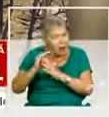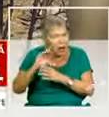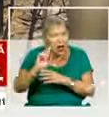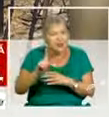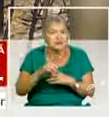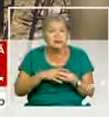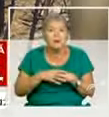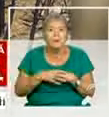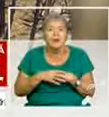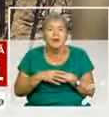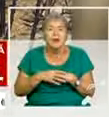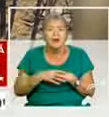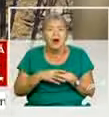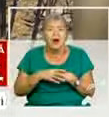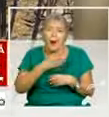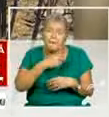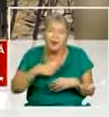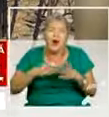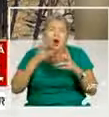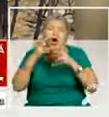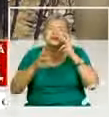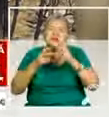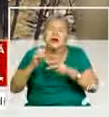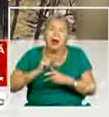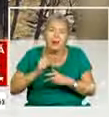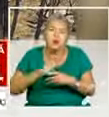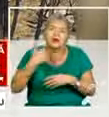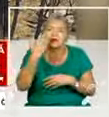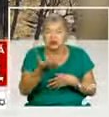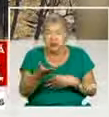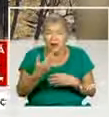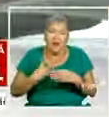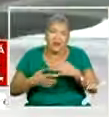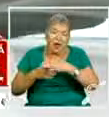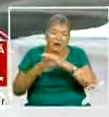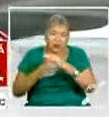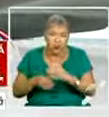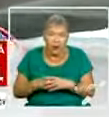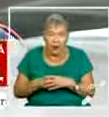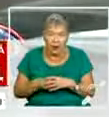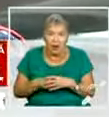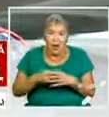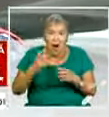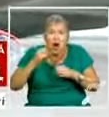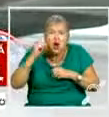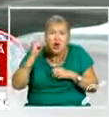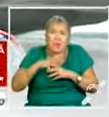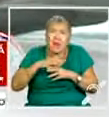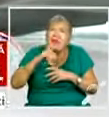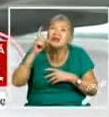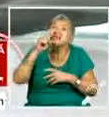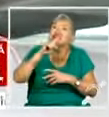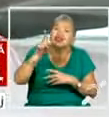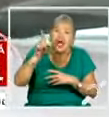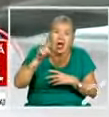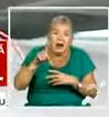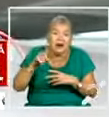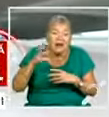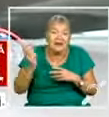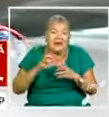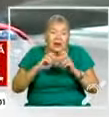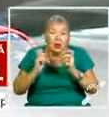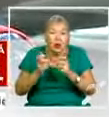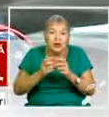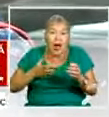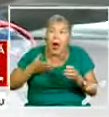a și strigat, nu, n-a fost nicio problemă. Când a pocnit s-a luminat tot cerul și de la mine din curte a ieșit nora mea cu